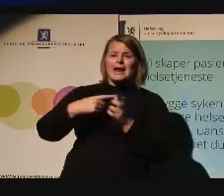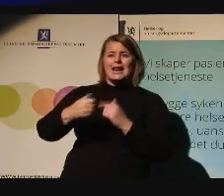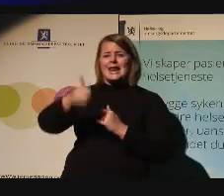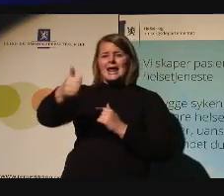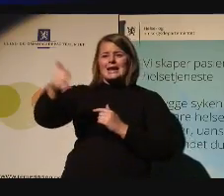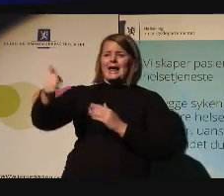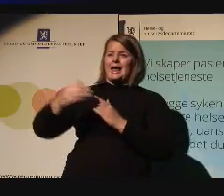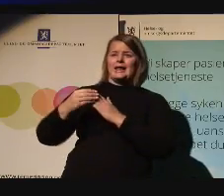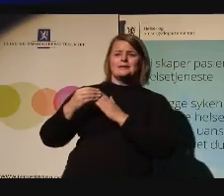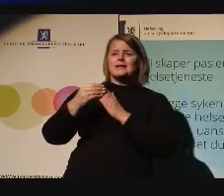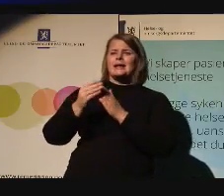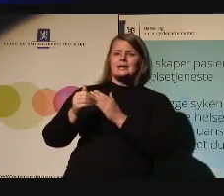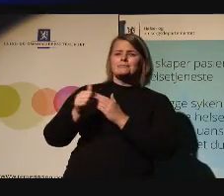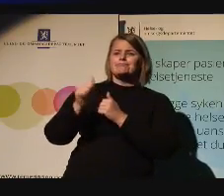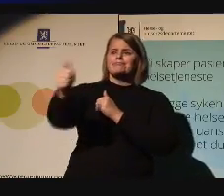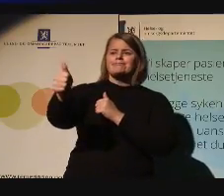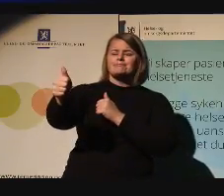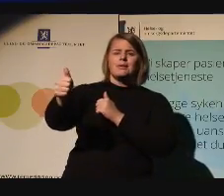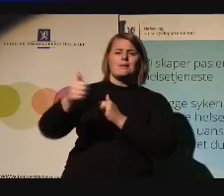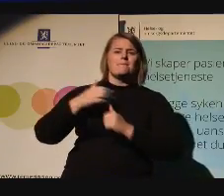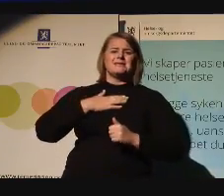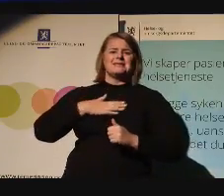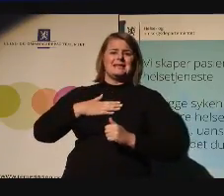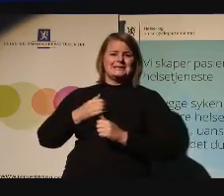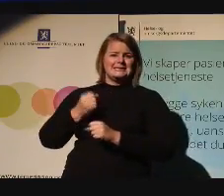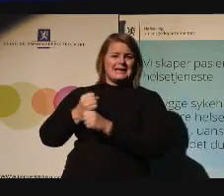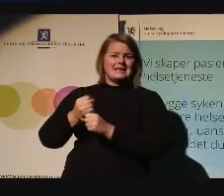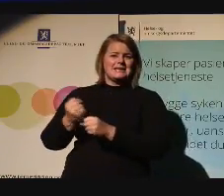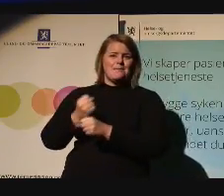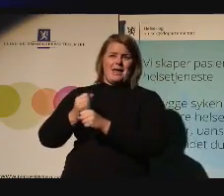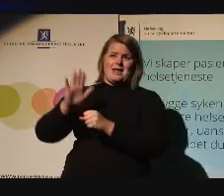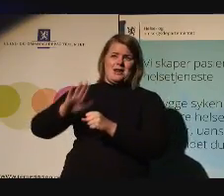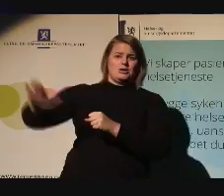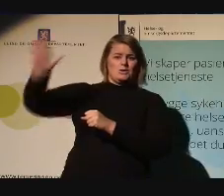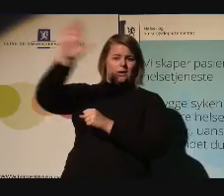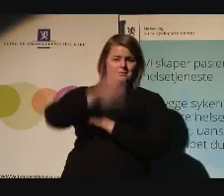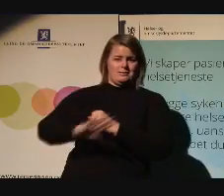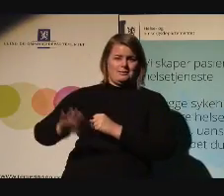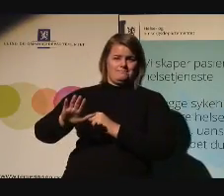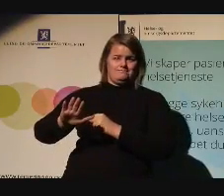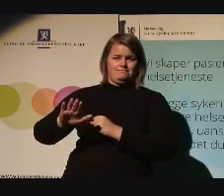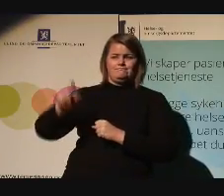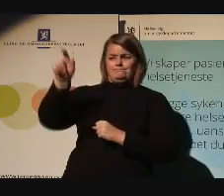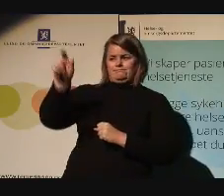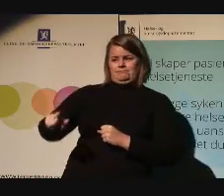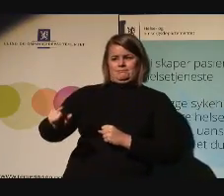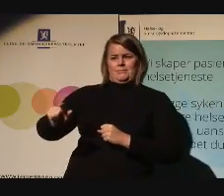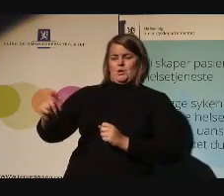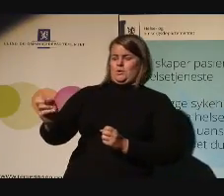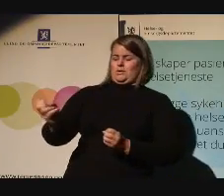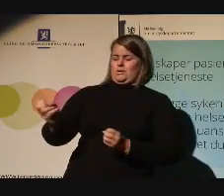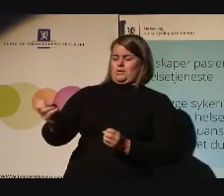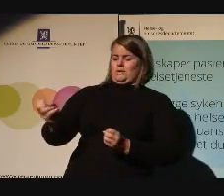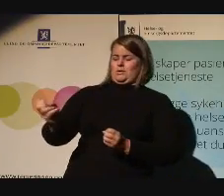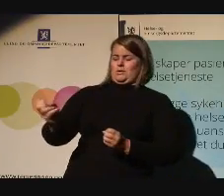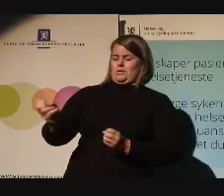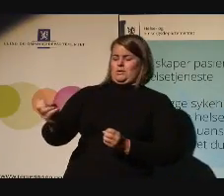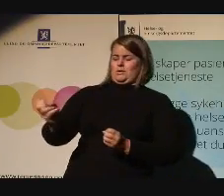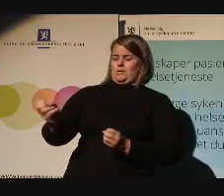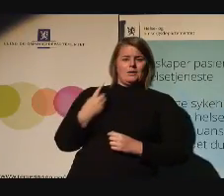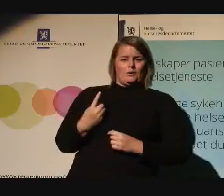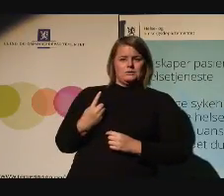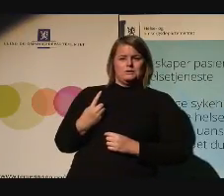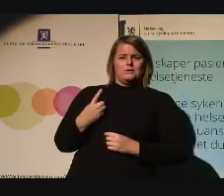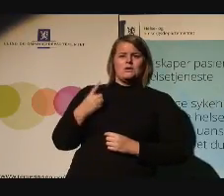vei I pasientsikkerhetsarbeidet nasjonalt. Årets prisvinner har imponert juryen ved å ta fatt I en